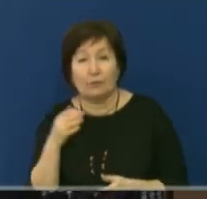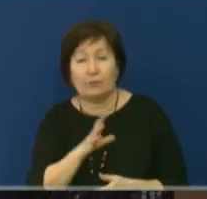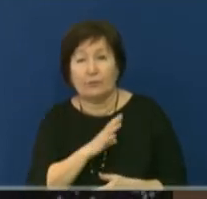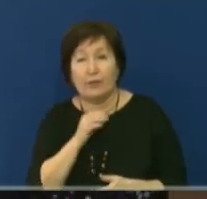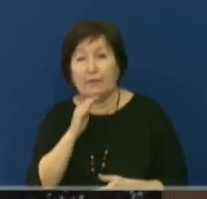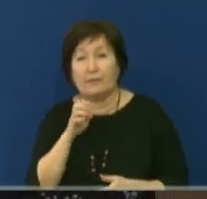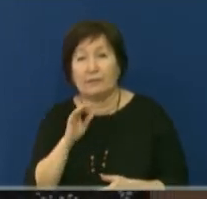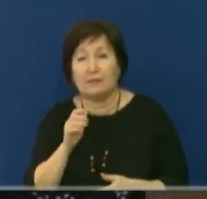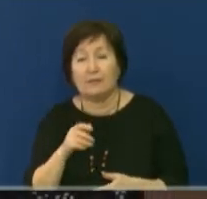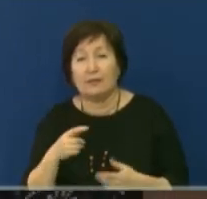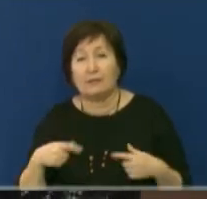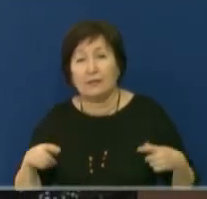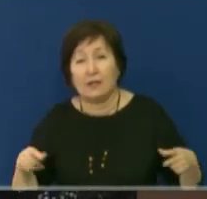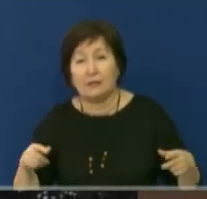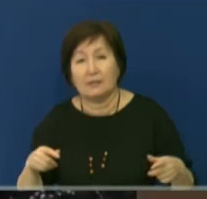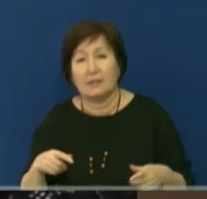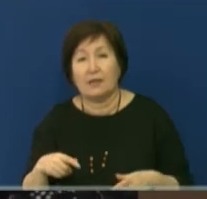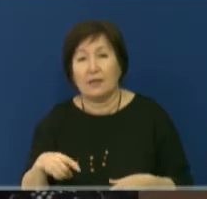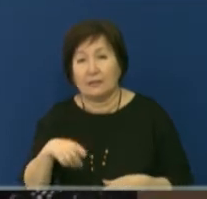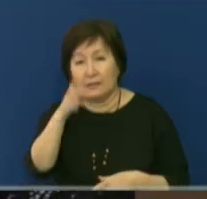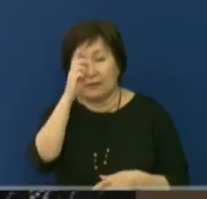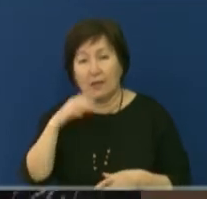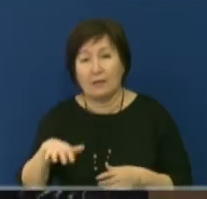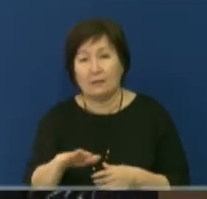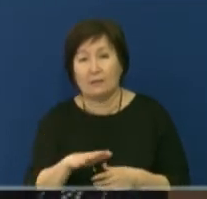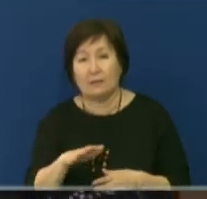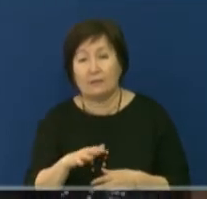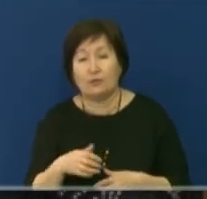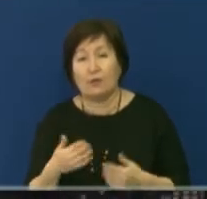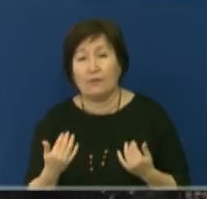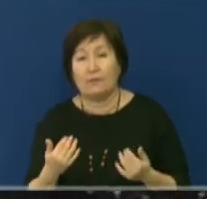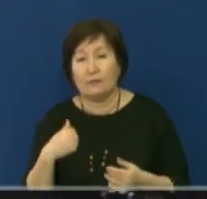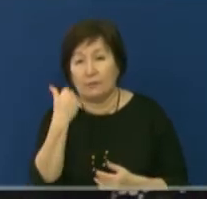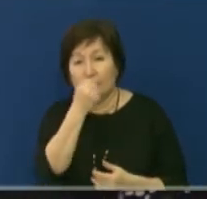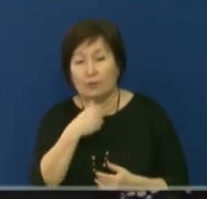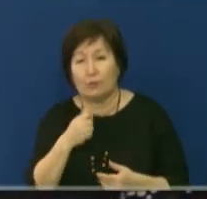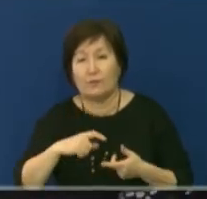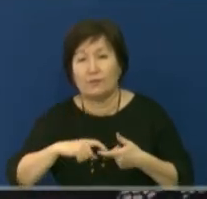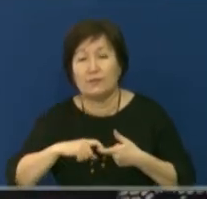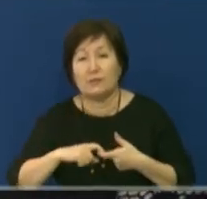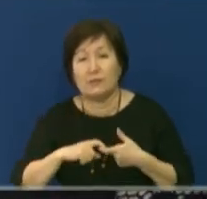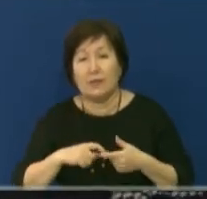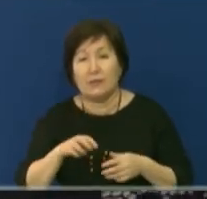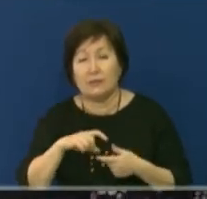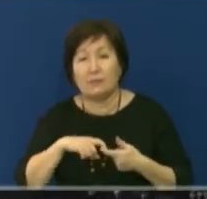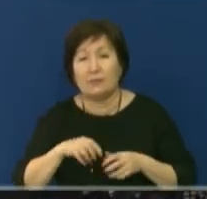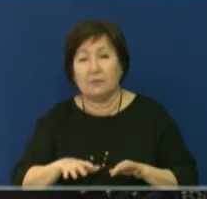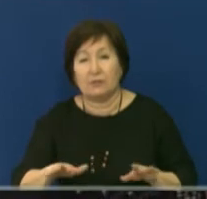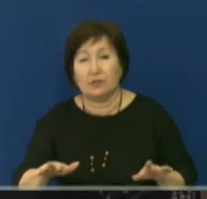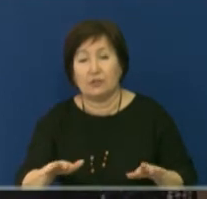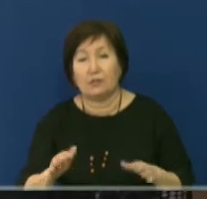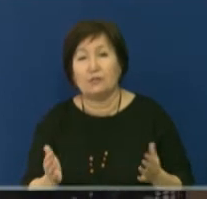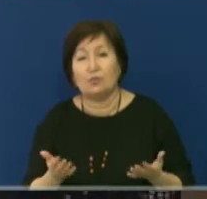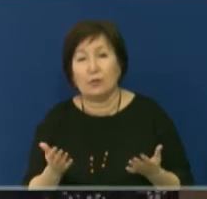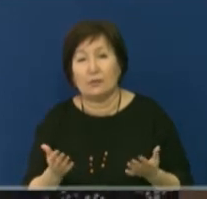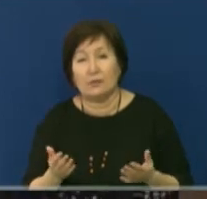разных стран приезжают к нам на фестиваль. В этом году в связи с эпидемиологической ситуацией есть достаточно большое